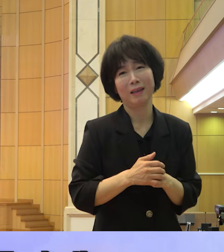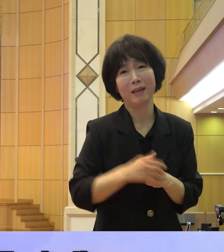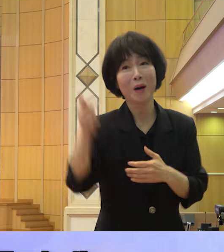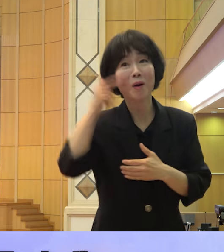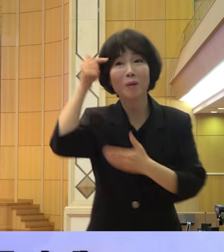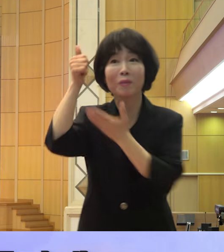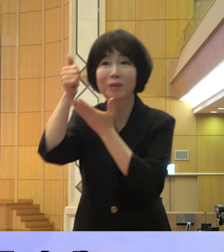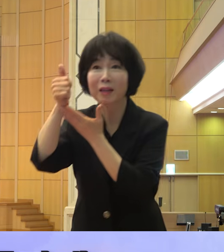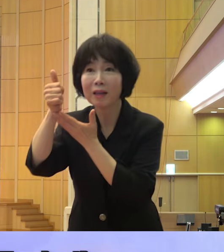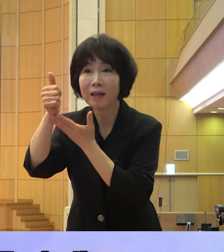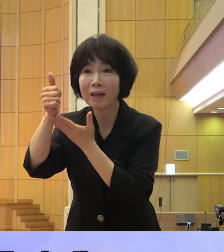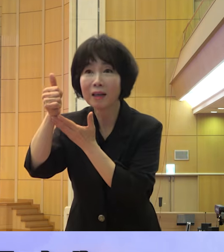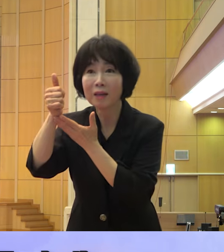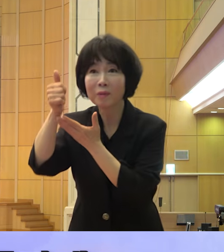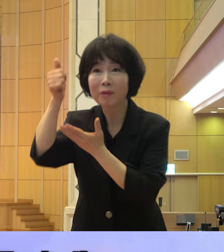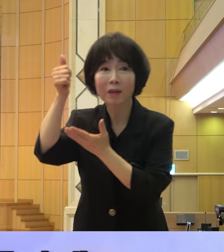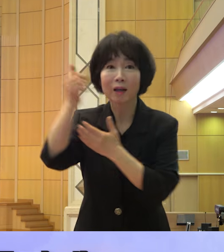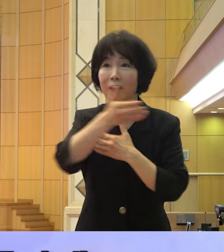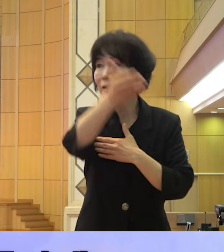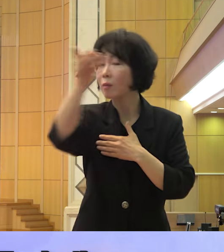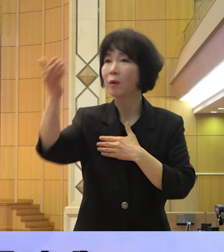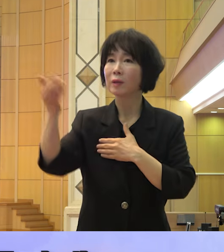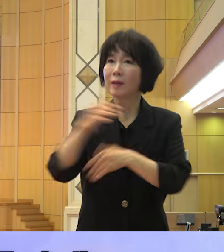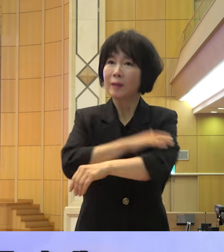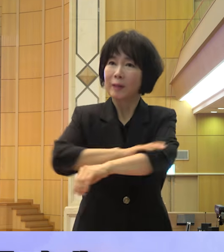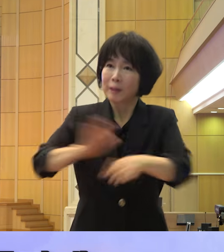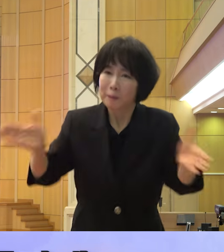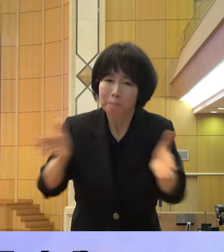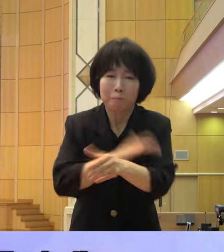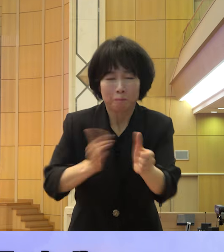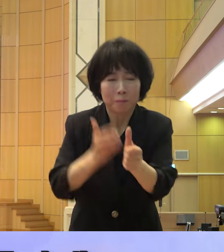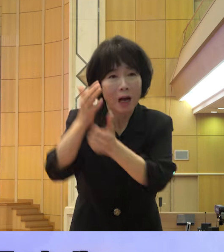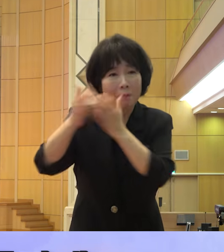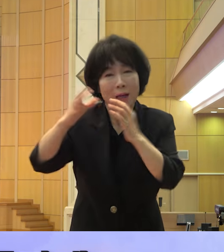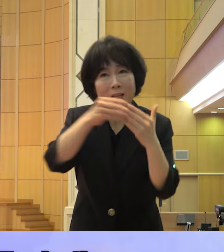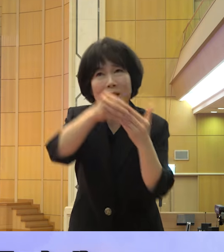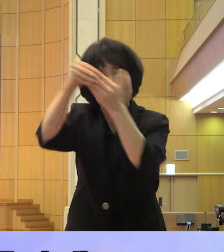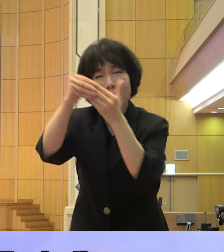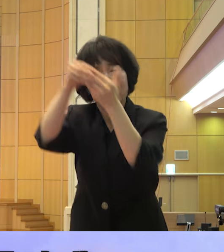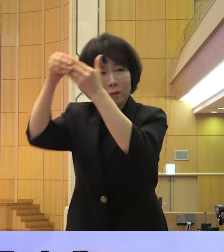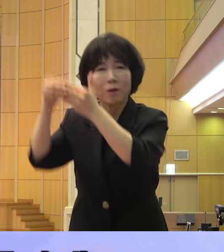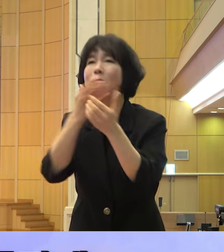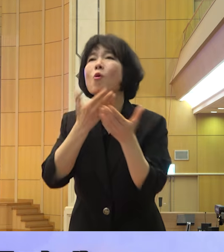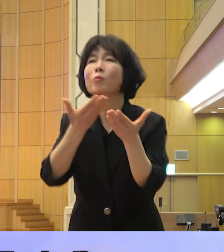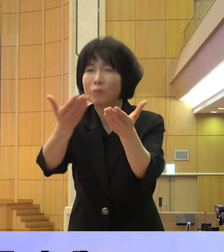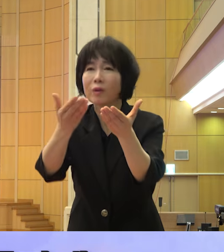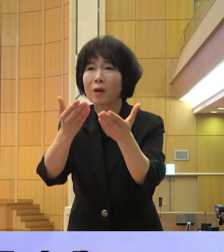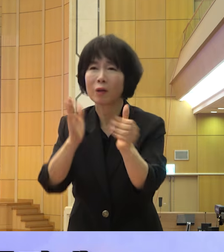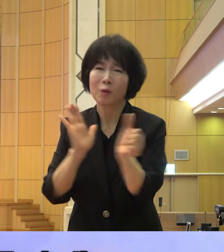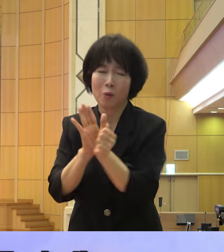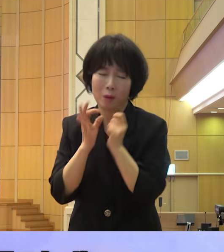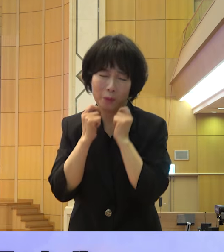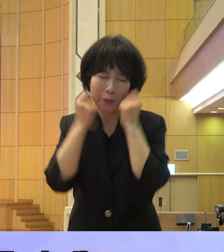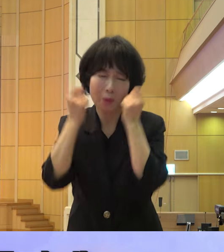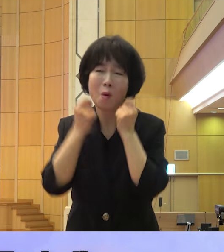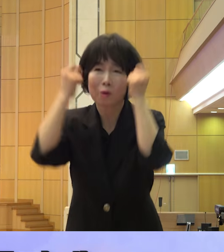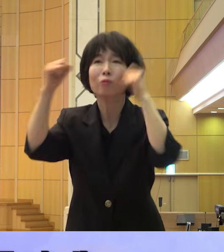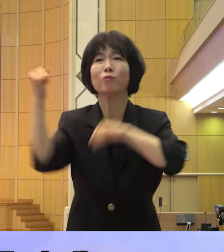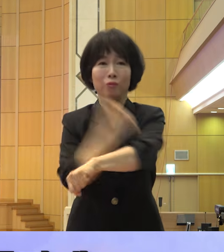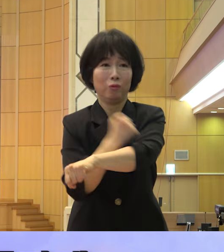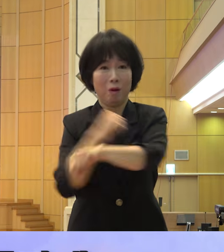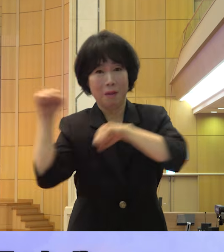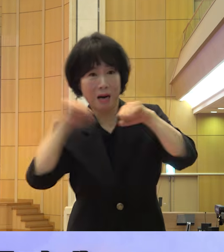목사가 그렇게 성도들을 어떻게 해서라도 천국 보내려고 그러고 하나님 앞에 복 있는 사람 되게 하려고